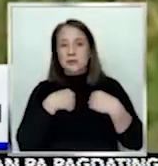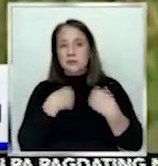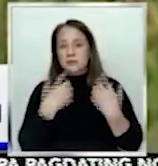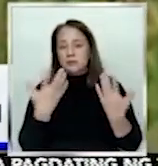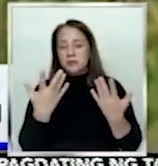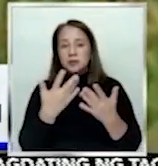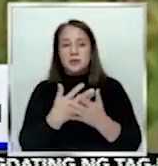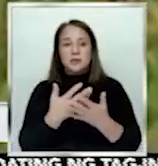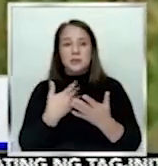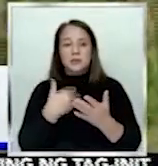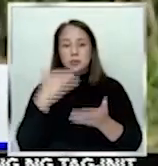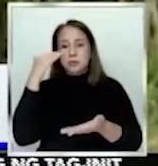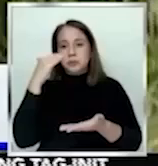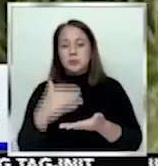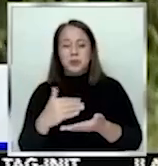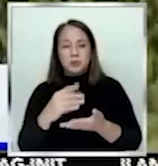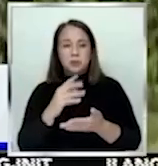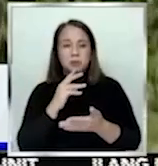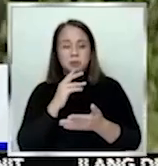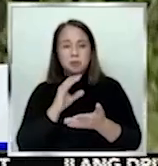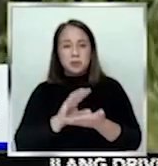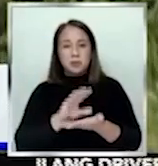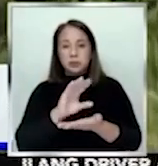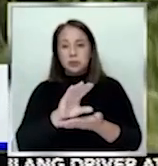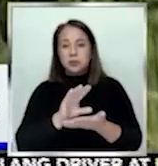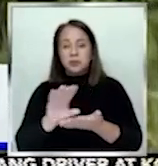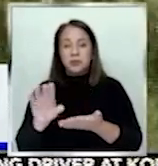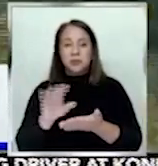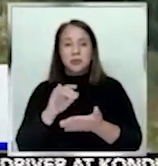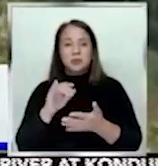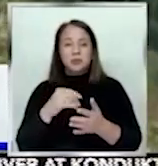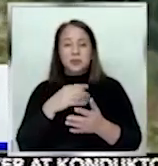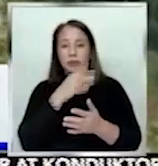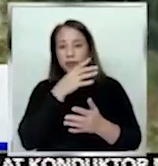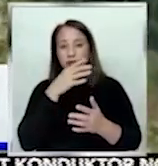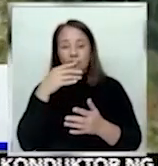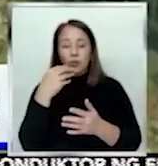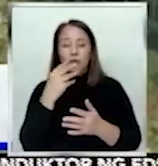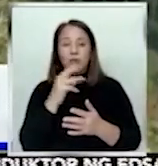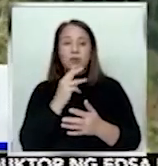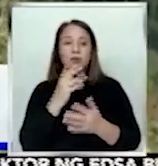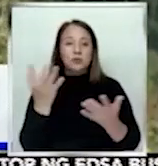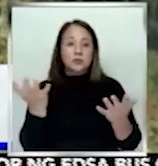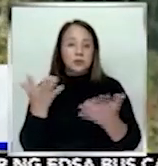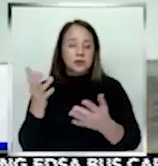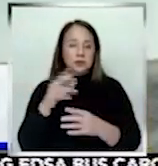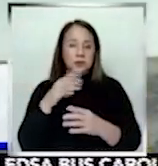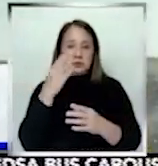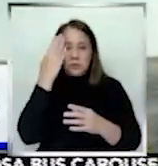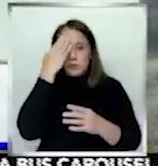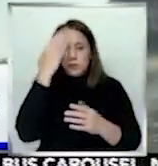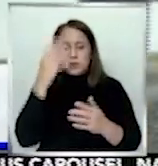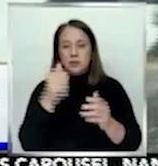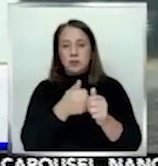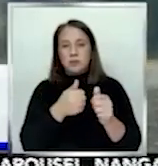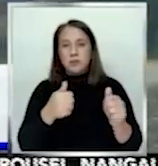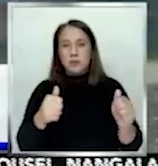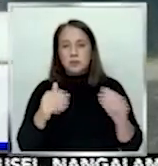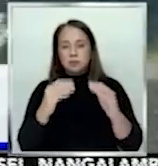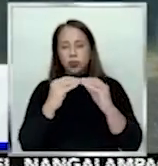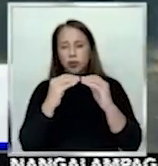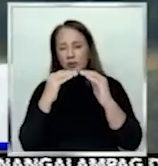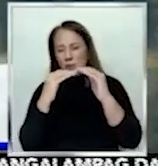nagbawas ang NWRB ng alokasyon para sa irigasyon sa bahagi ng Bulacan. Iniiwasan raw na umabot ang tubig sa mababang level